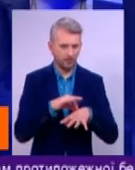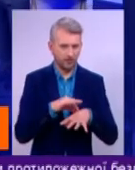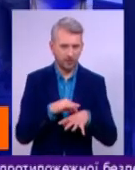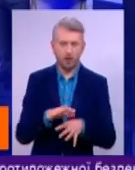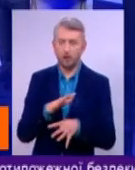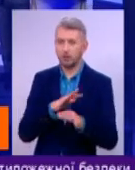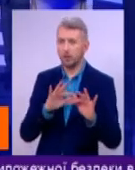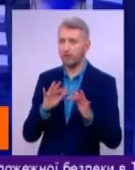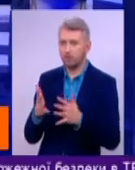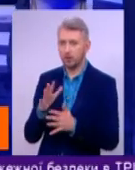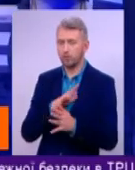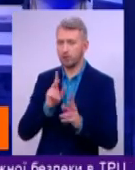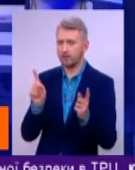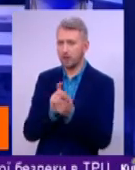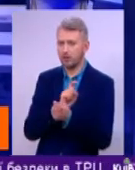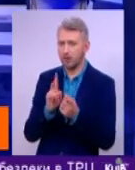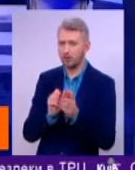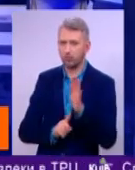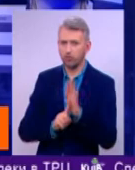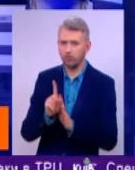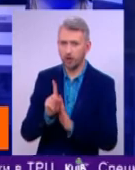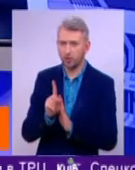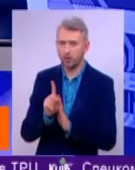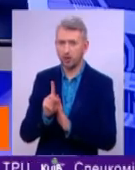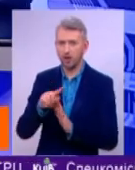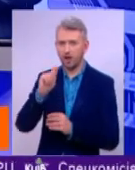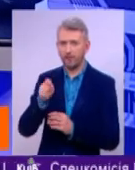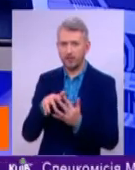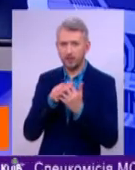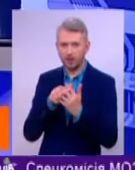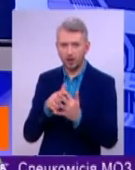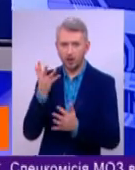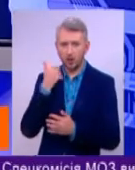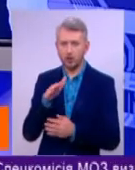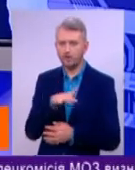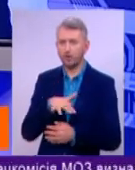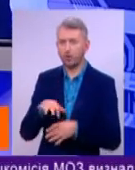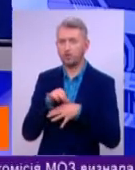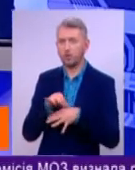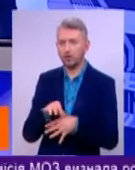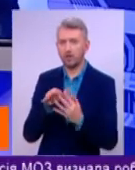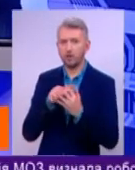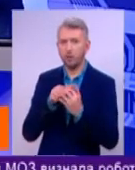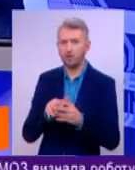Були випадки, були скандали на початку війни, власне, коли в зоні проведення бойових